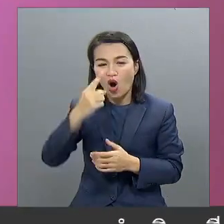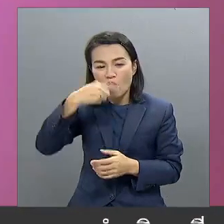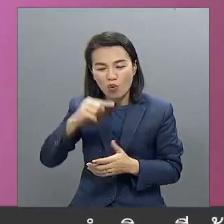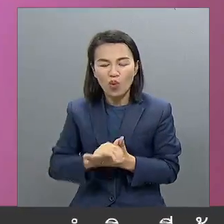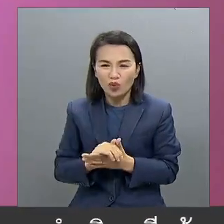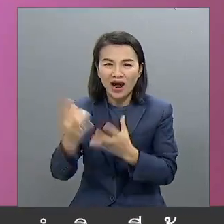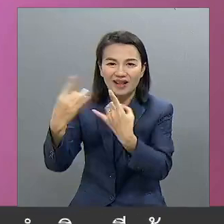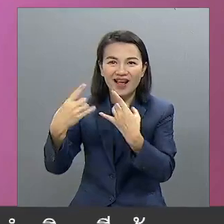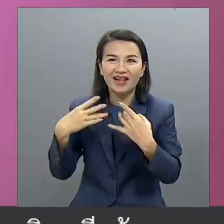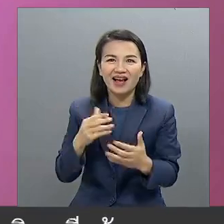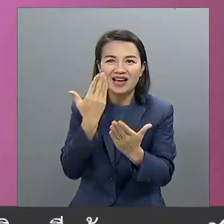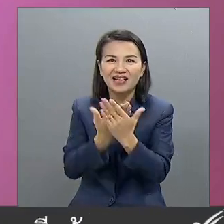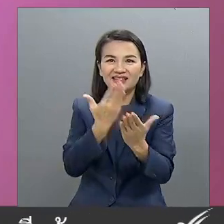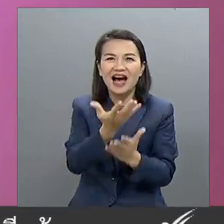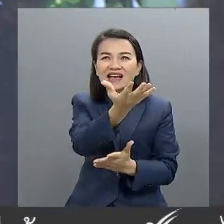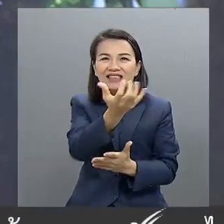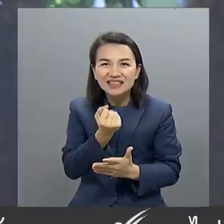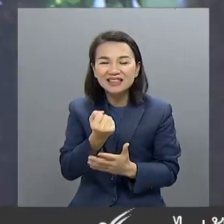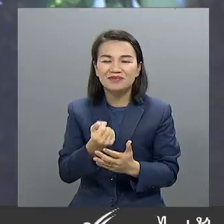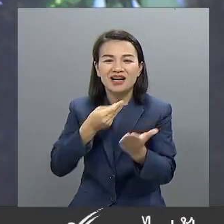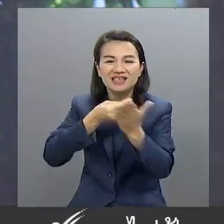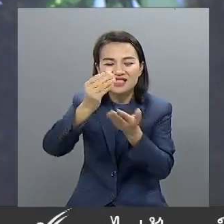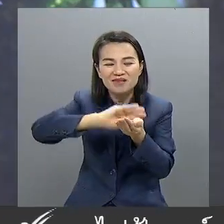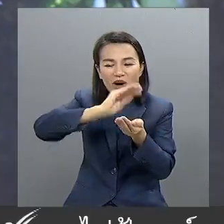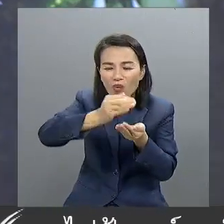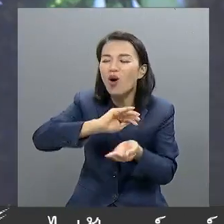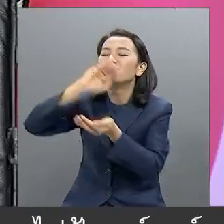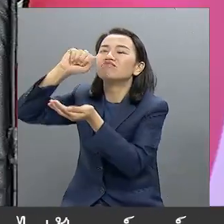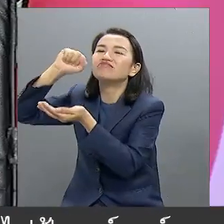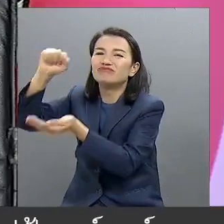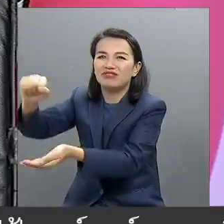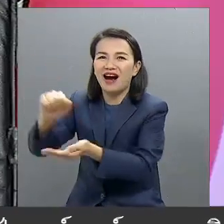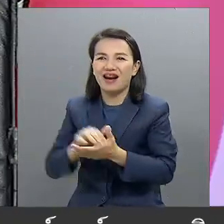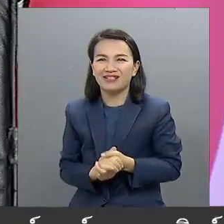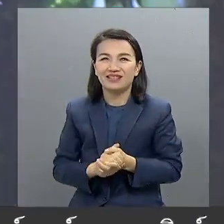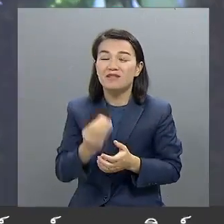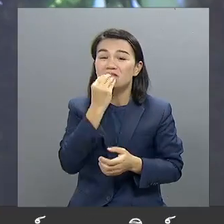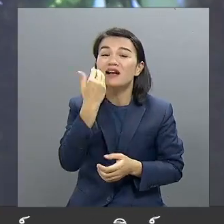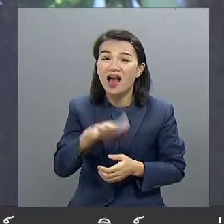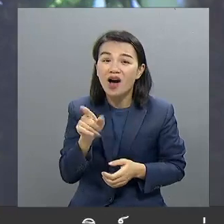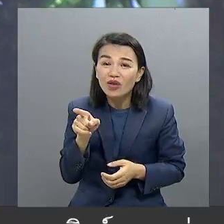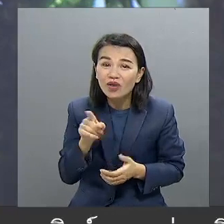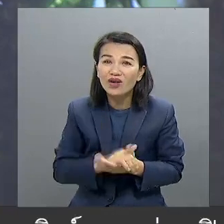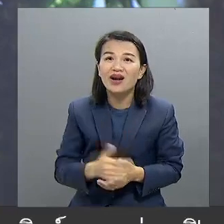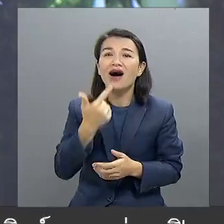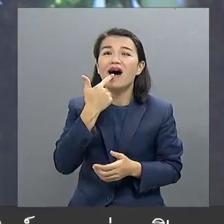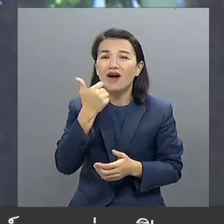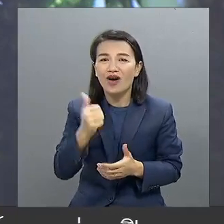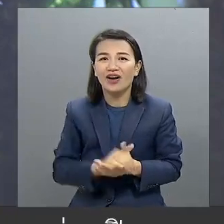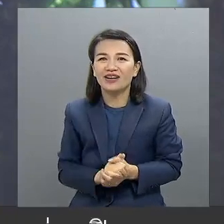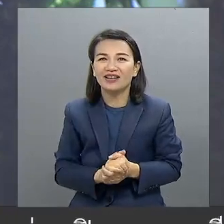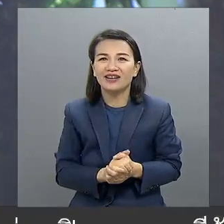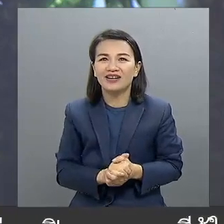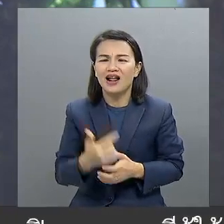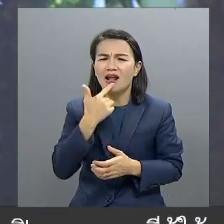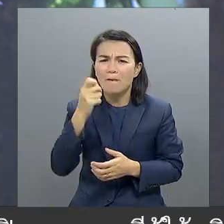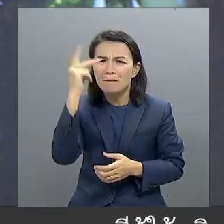thonอบเดินผมกเลยซื้อมามวงฝากแพปเบ้เทานั้นครับี่ พี่ปูเบ้ได้ชมเรียกครัอ๋อ ก็อร่อยมาก เลยคะแต่วักแปลกใจมาก